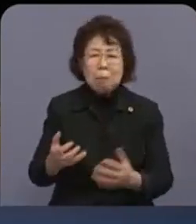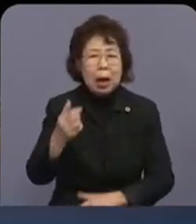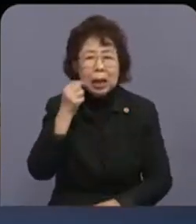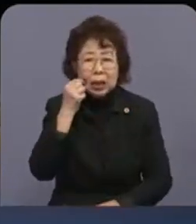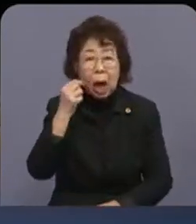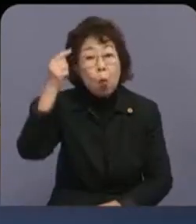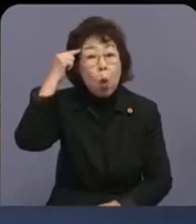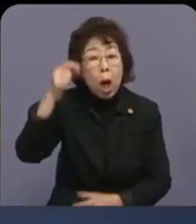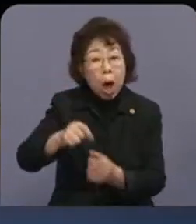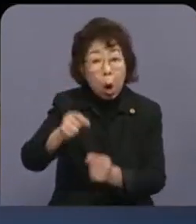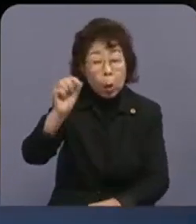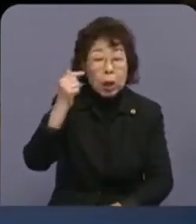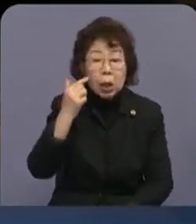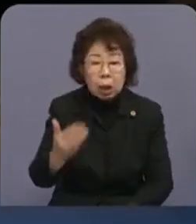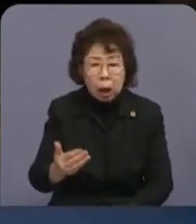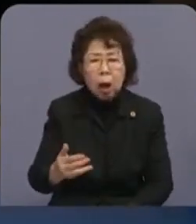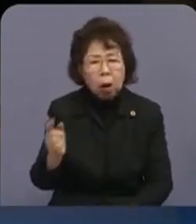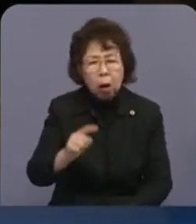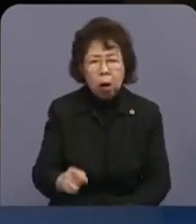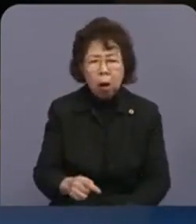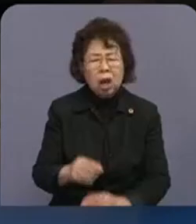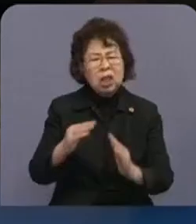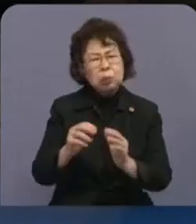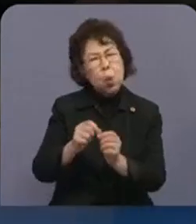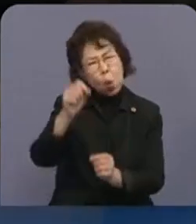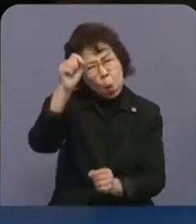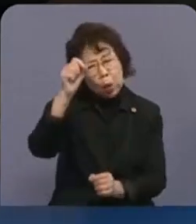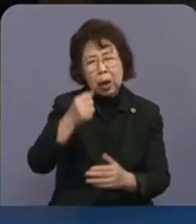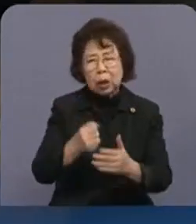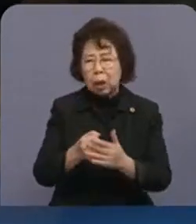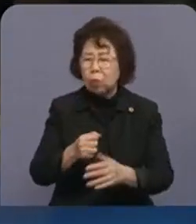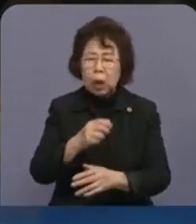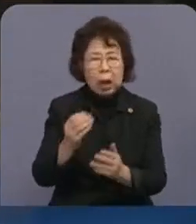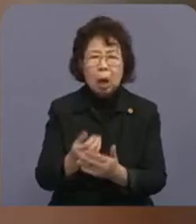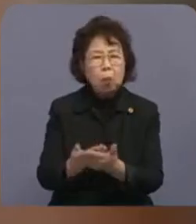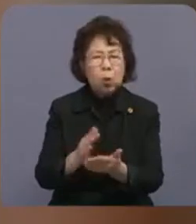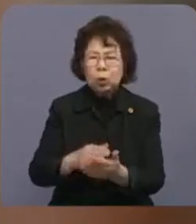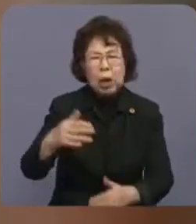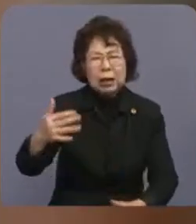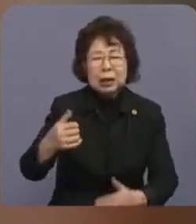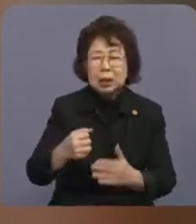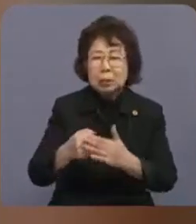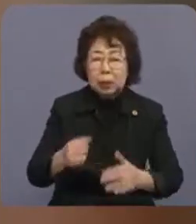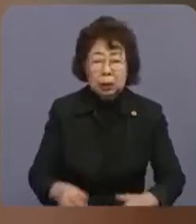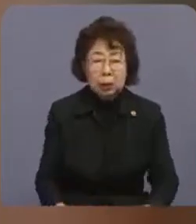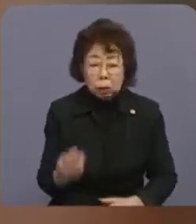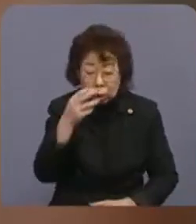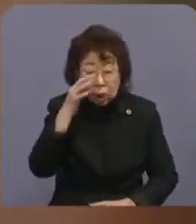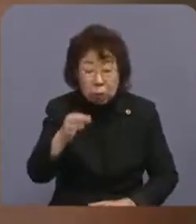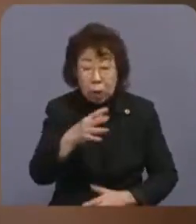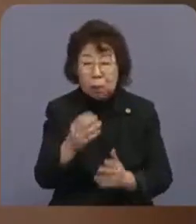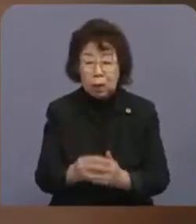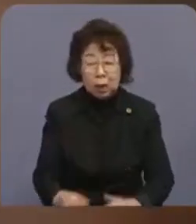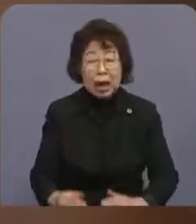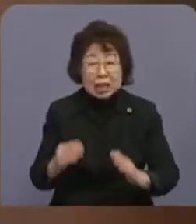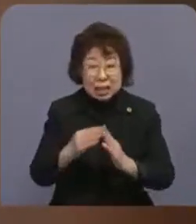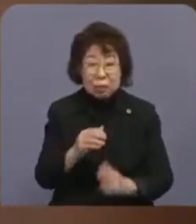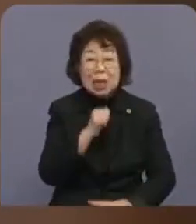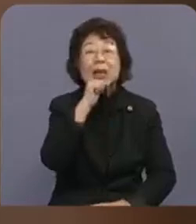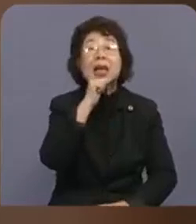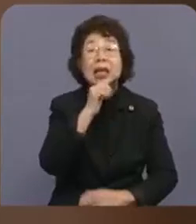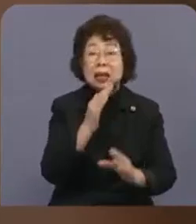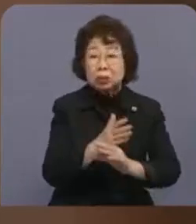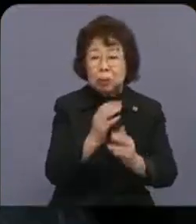오래돼서 그렇습니까? 네, 아무래도 집이 오래되고 보수를 안 해놓으니까. 실태 조사를 벌인 아동 주거빈곤 가구